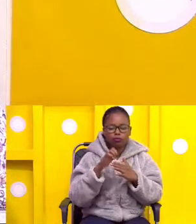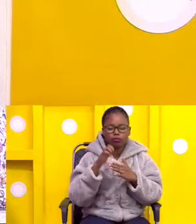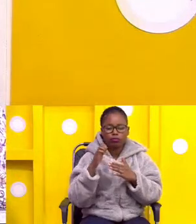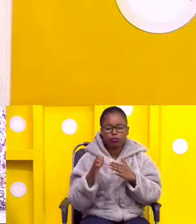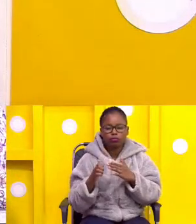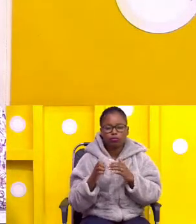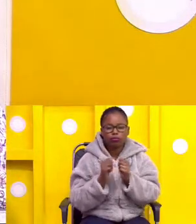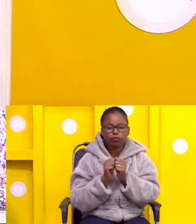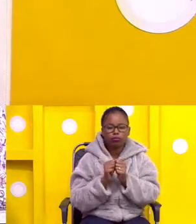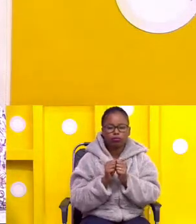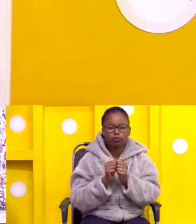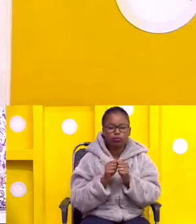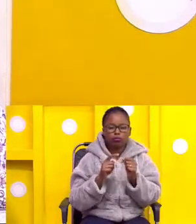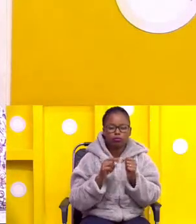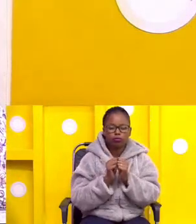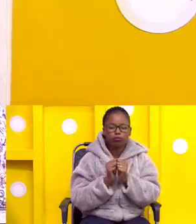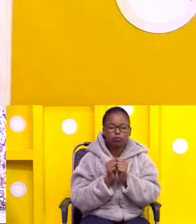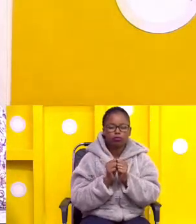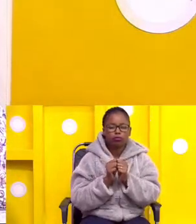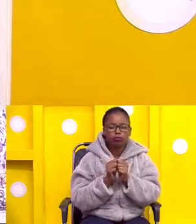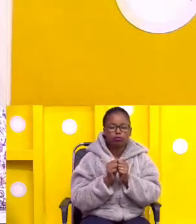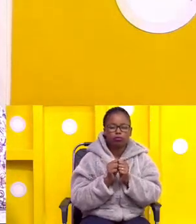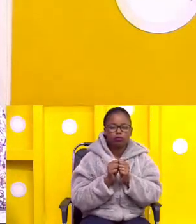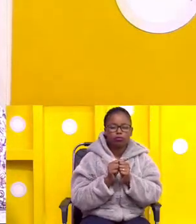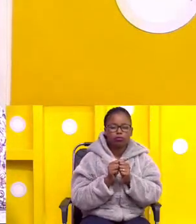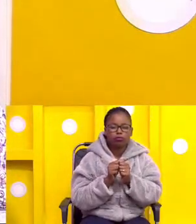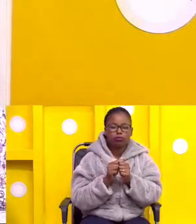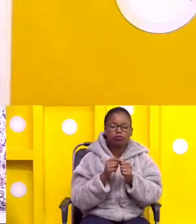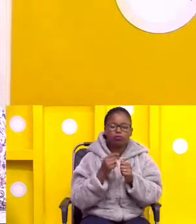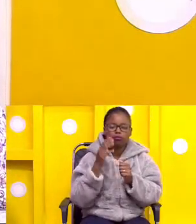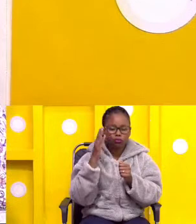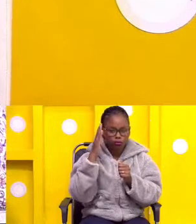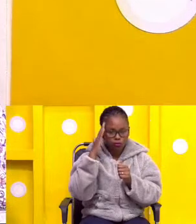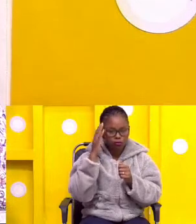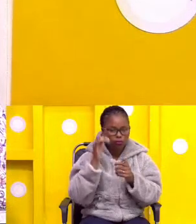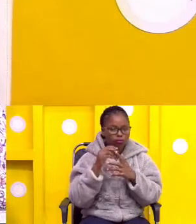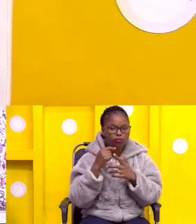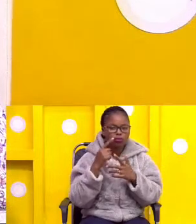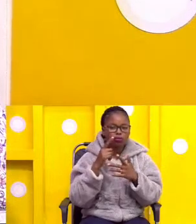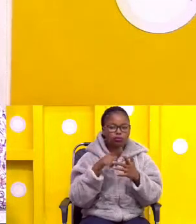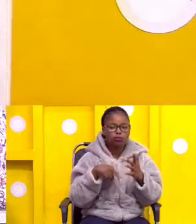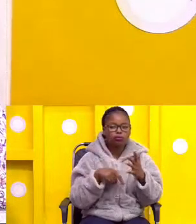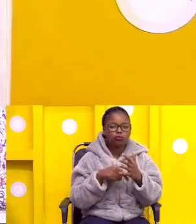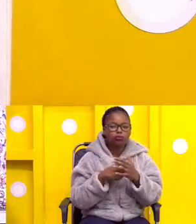No my colleague leto rutaga wira nao nimamenyaga uria ndiroiga.